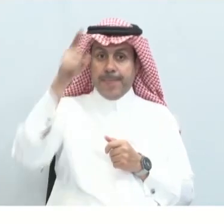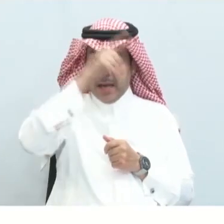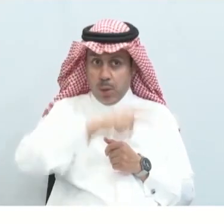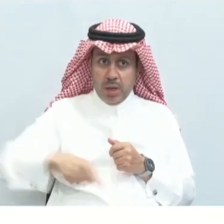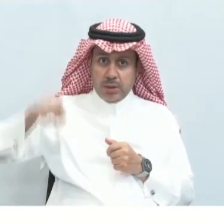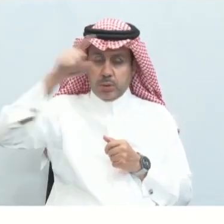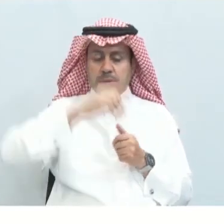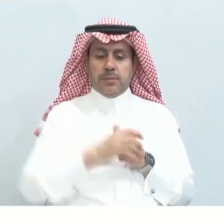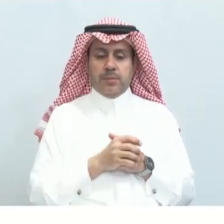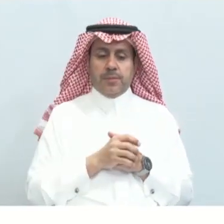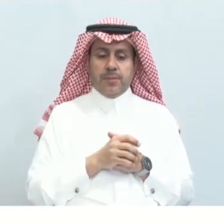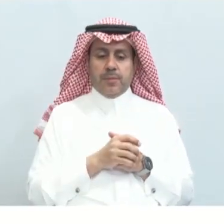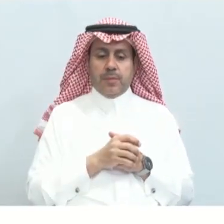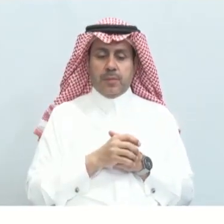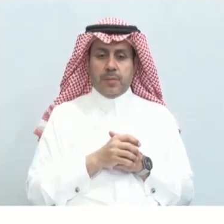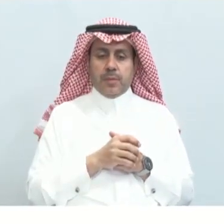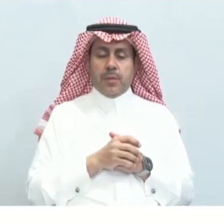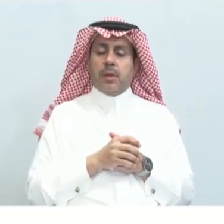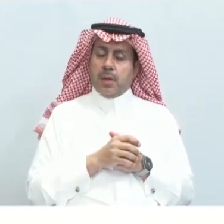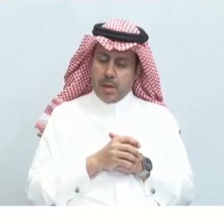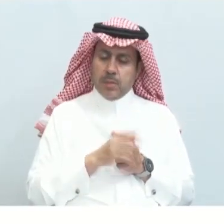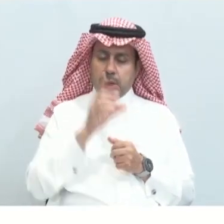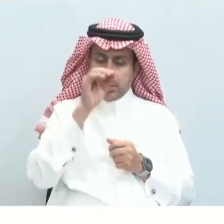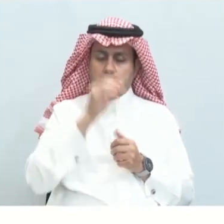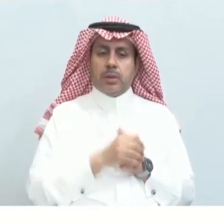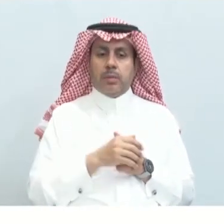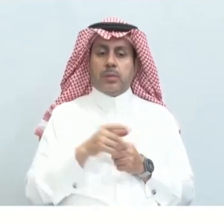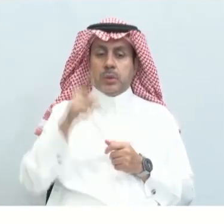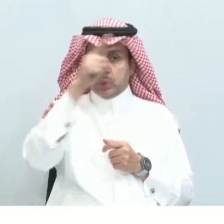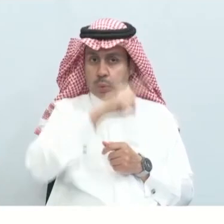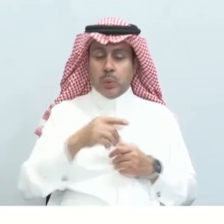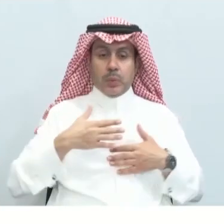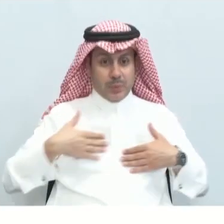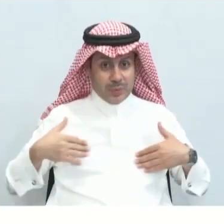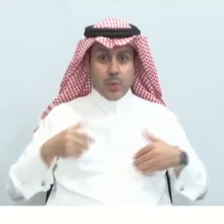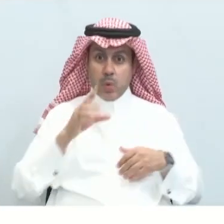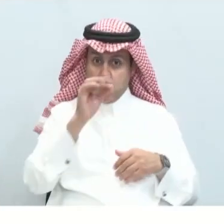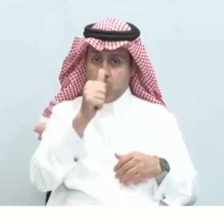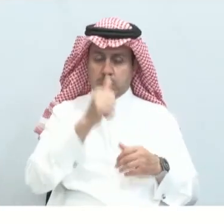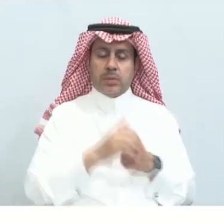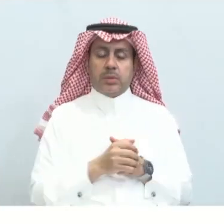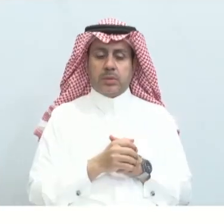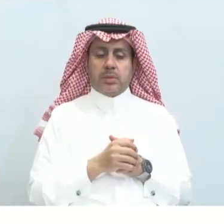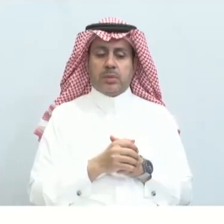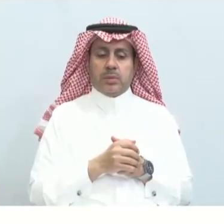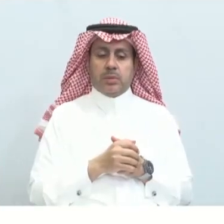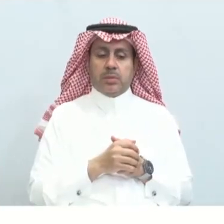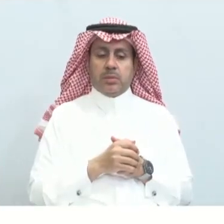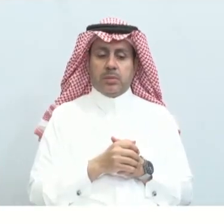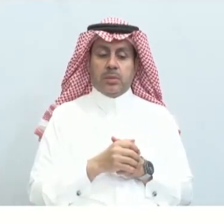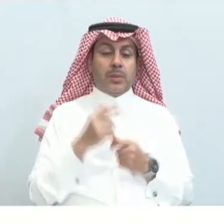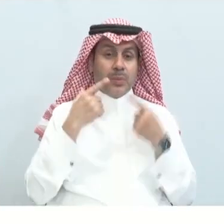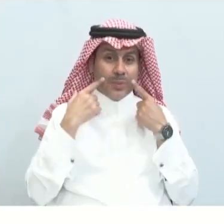حول وجهي او على وجهي نعم احسنتم هذا الوجه محبوب عند الناس ايضا هنا الفتاه